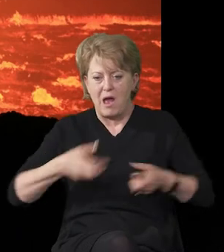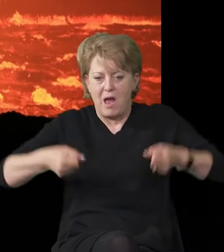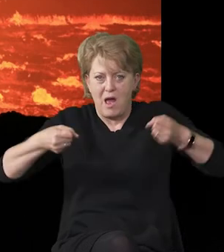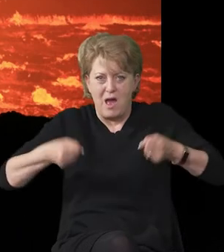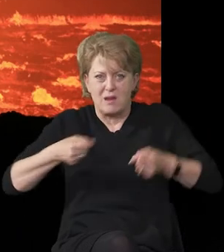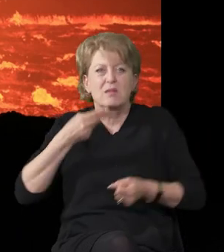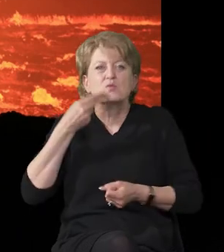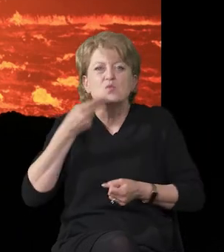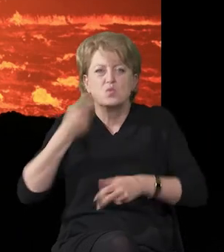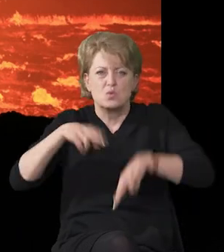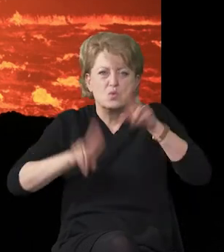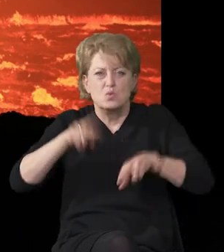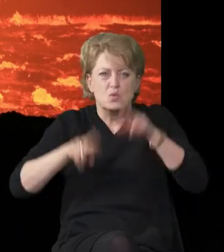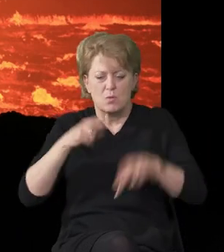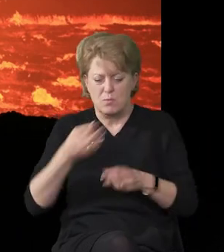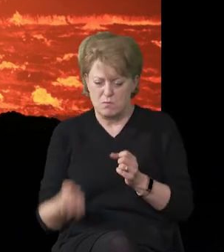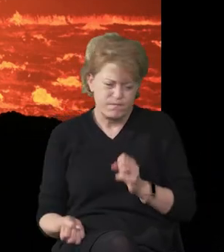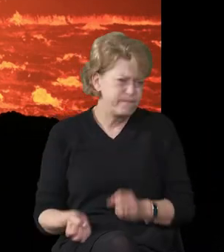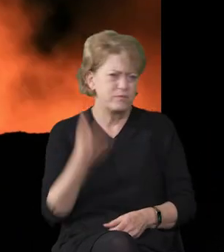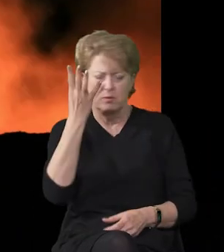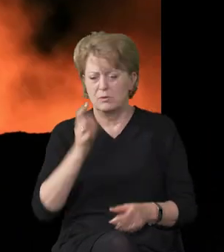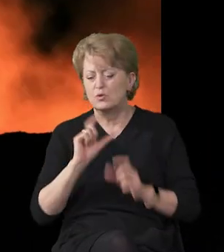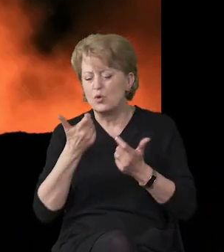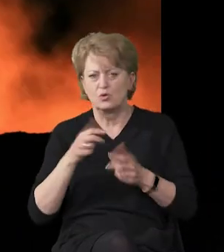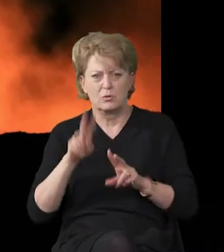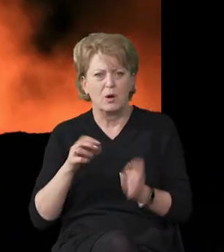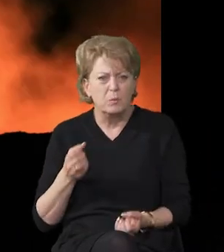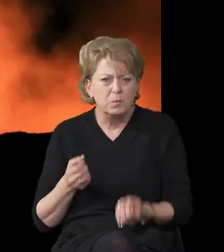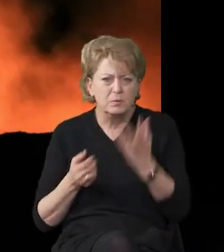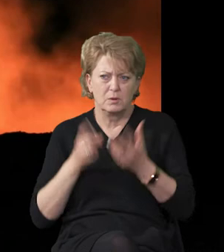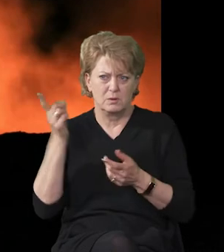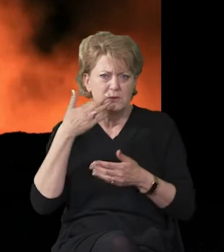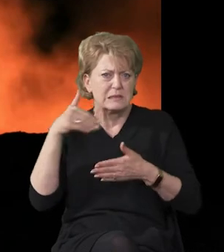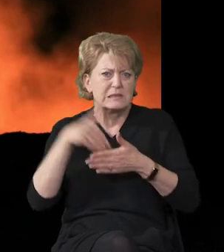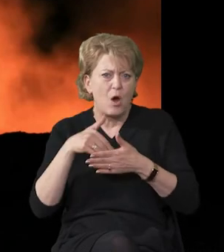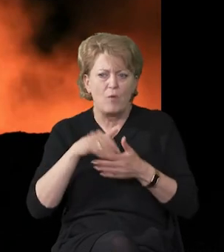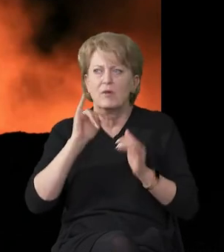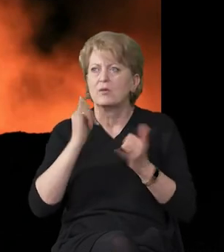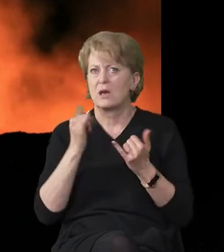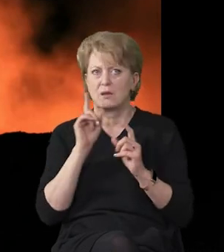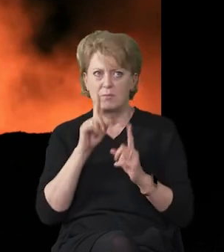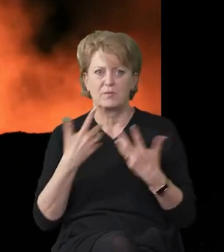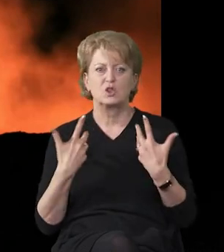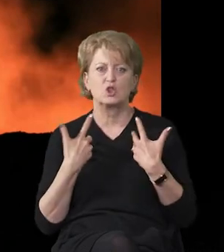czasami coś wybuchało, wszystko szumiało. W zasadzie ten wulkan zachowywał się jak żywy organizm.